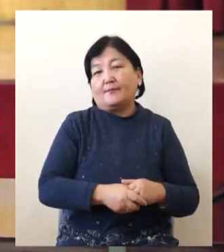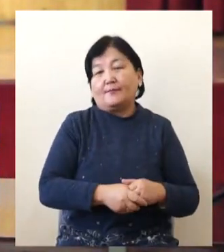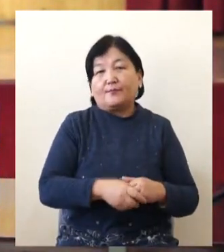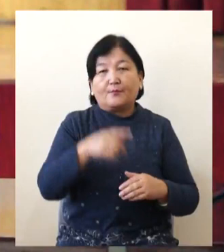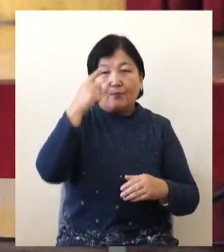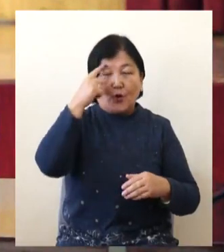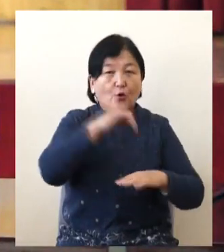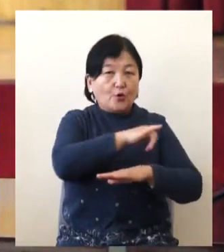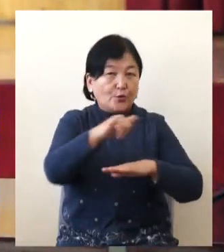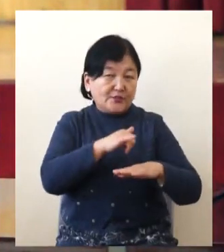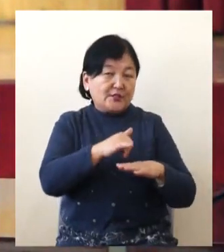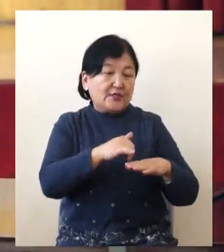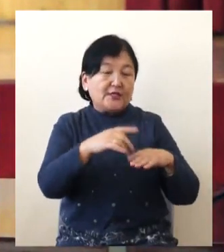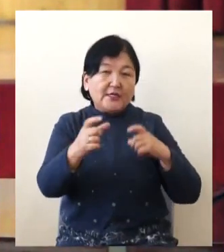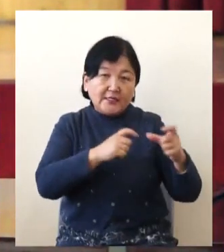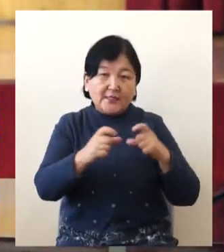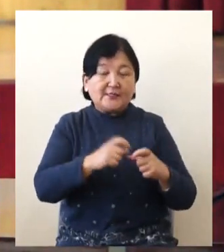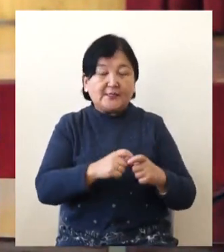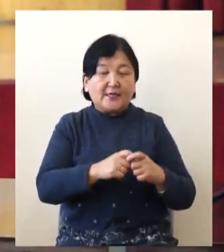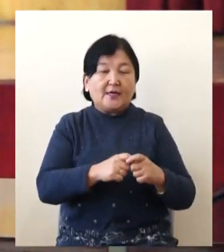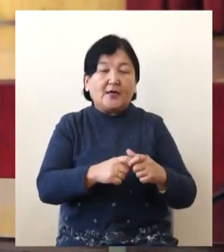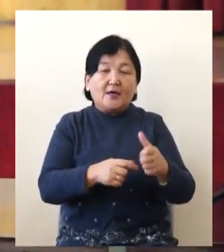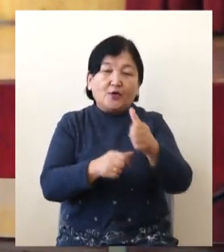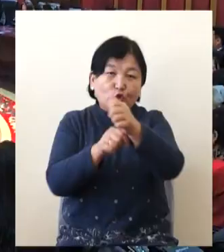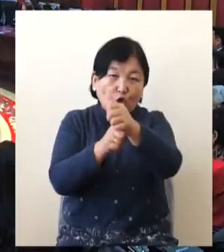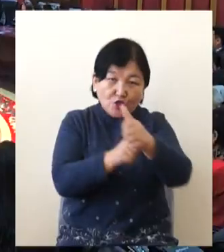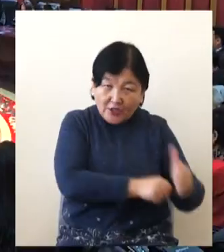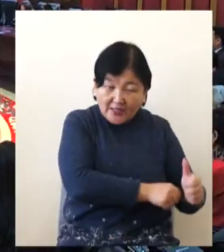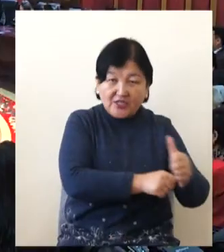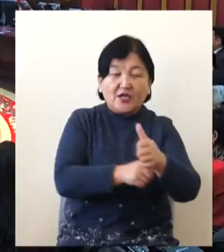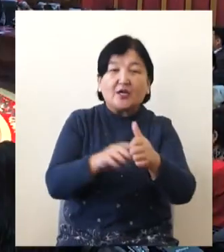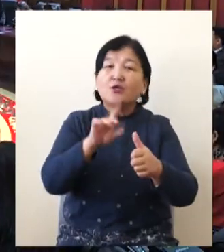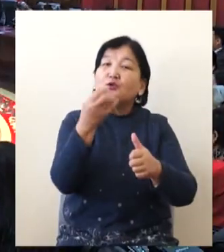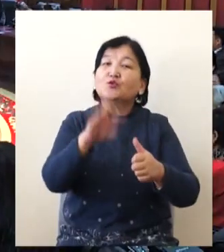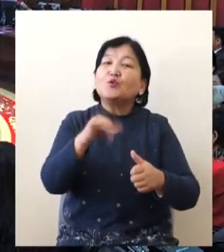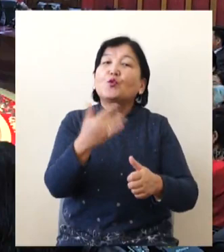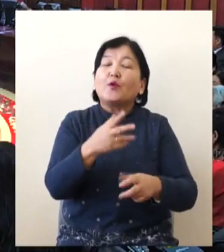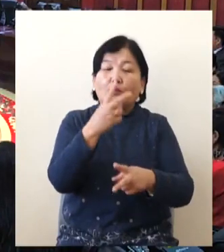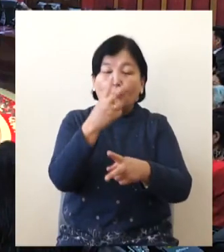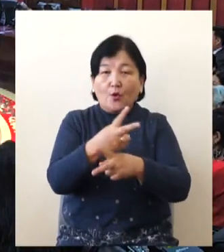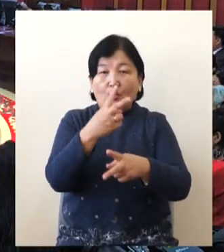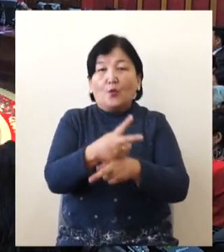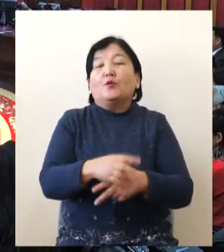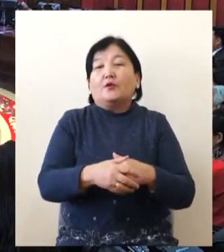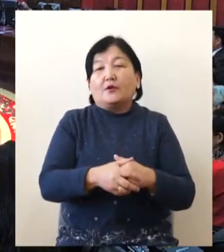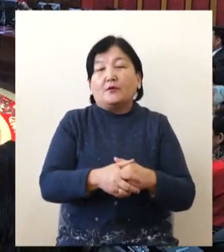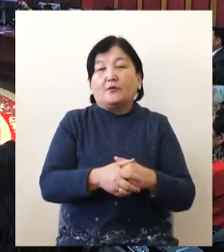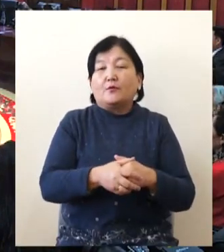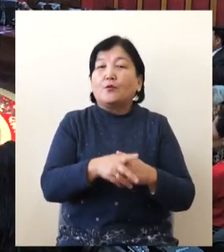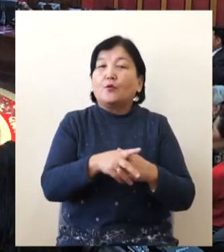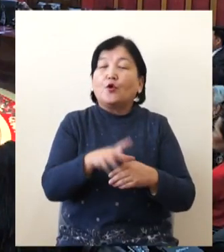Монгол улсын эдийн засгийн эрх чөлөөг доош татж байгаа гол талбар бол хуулийн систем ба өмчлөх эрх